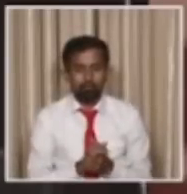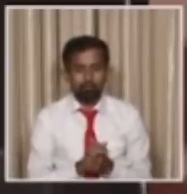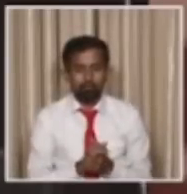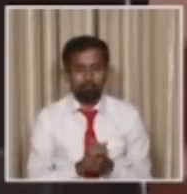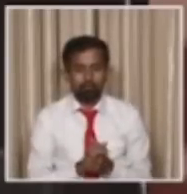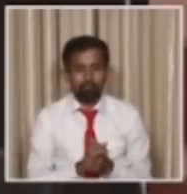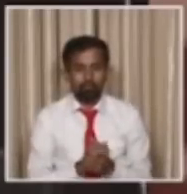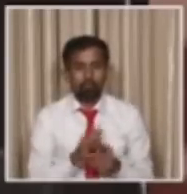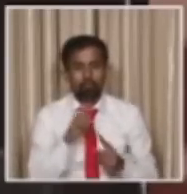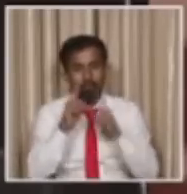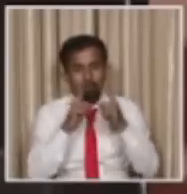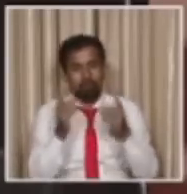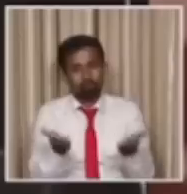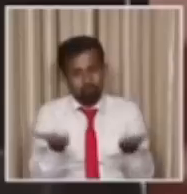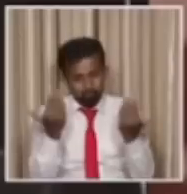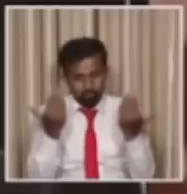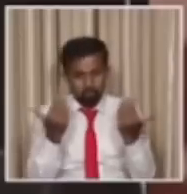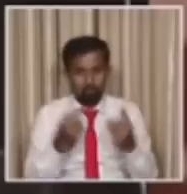ඔබතුමා කතා පාත්